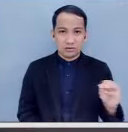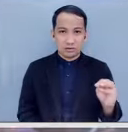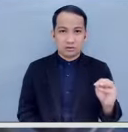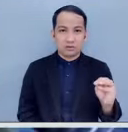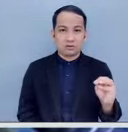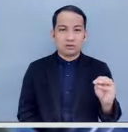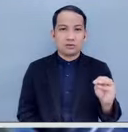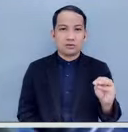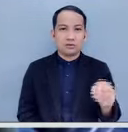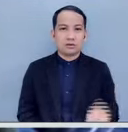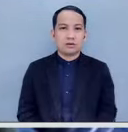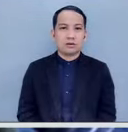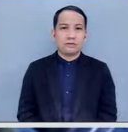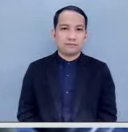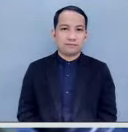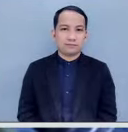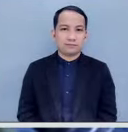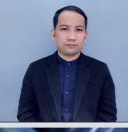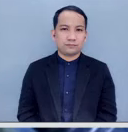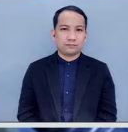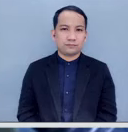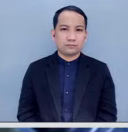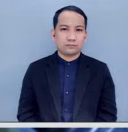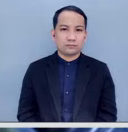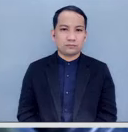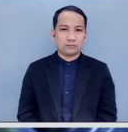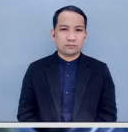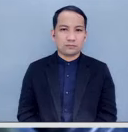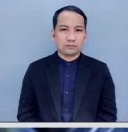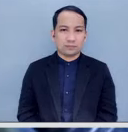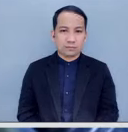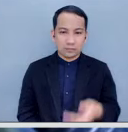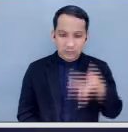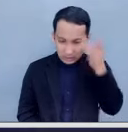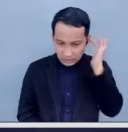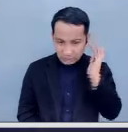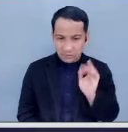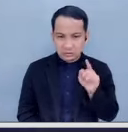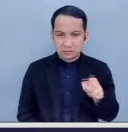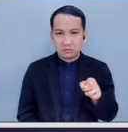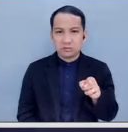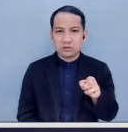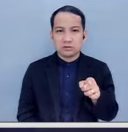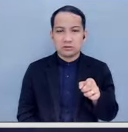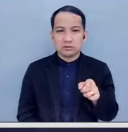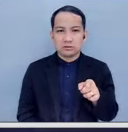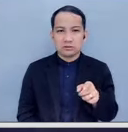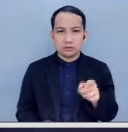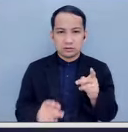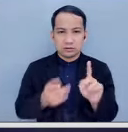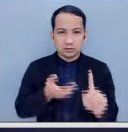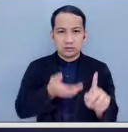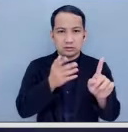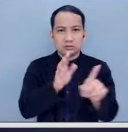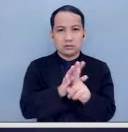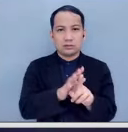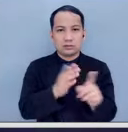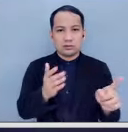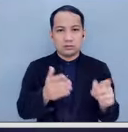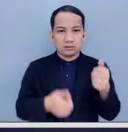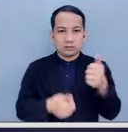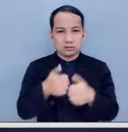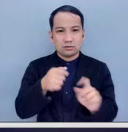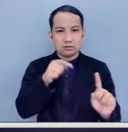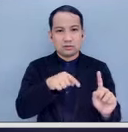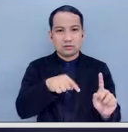domin napakaselan mo napakasensitibo mo public figure ka pero lumalabas dito sa